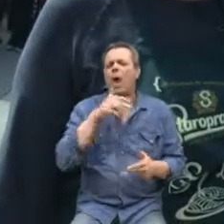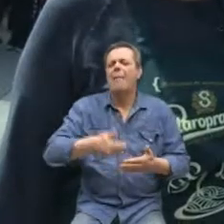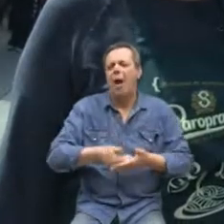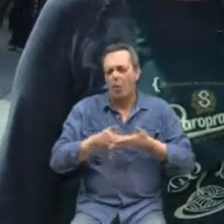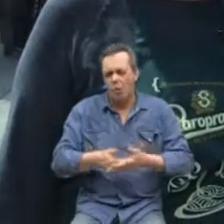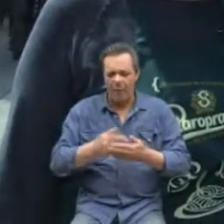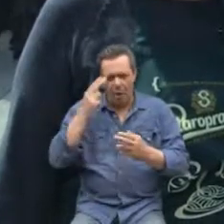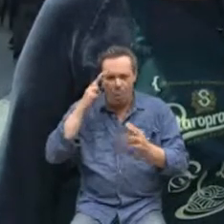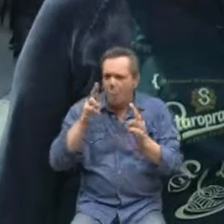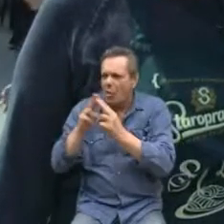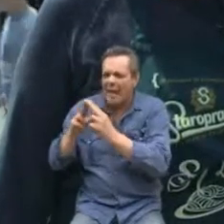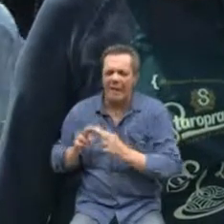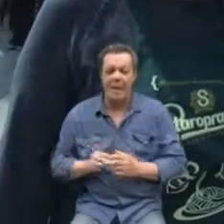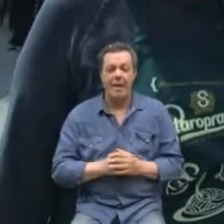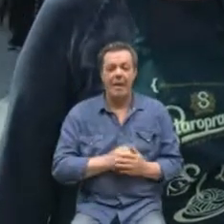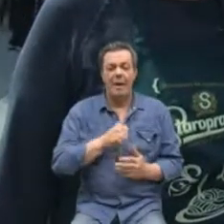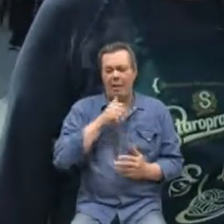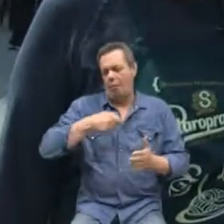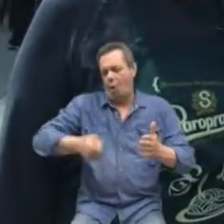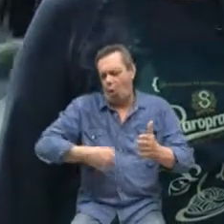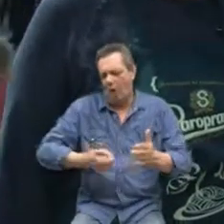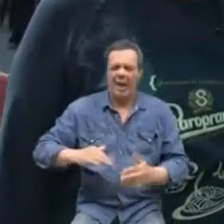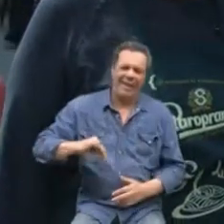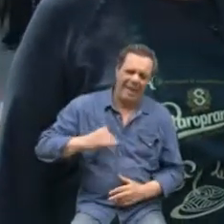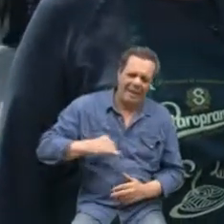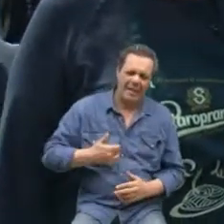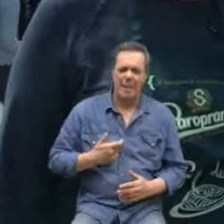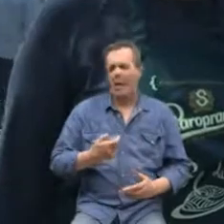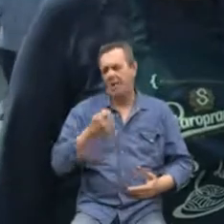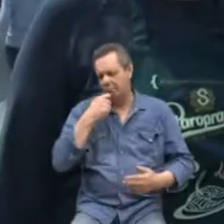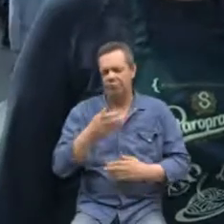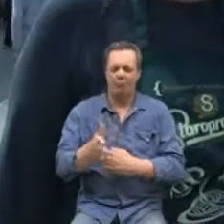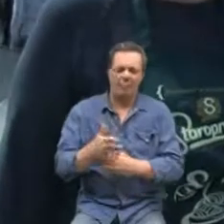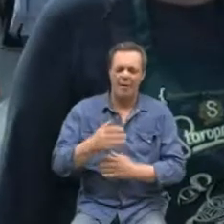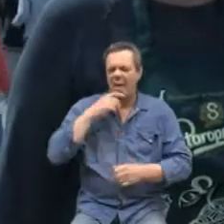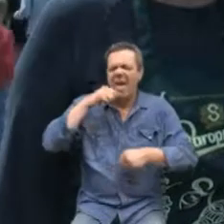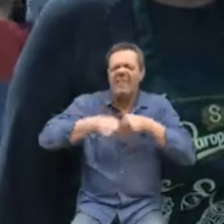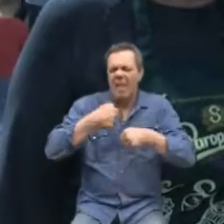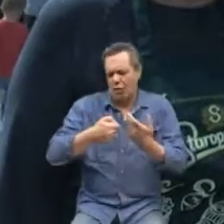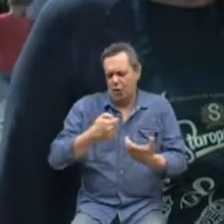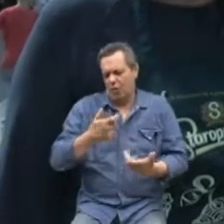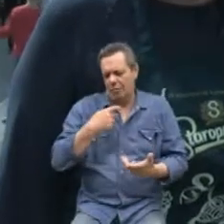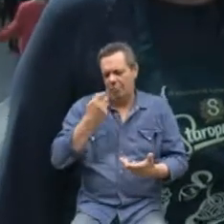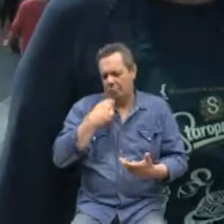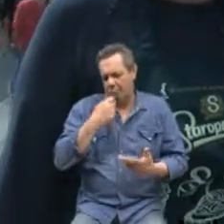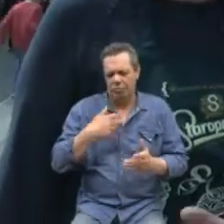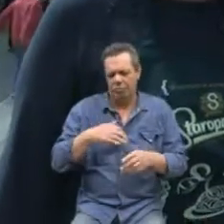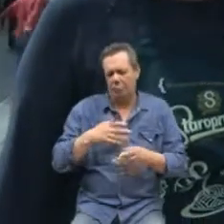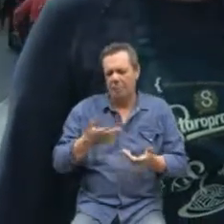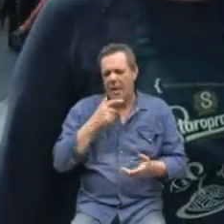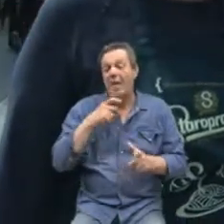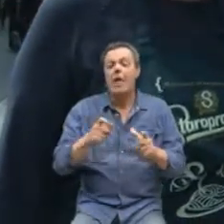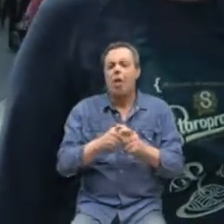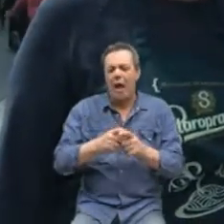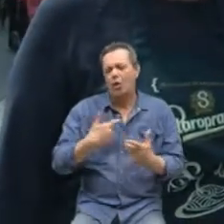najosnovnije, upoznavanje i odojak janjac, čobanac od divljači i kolači koji su